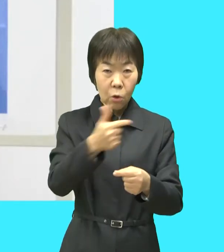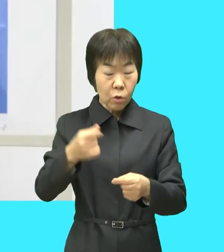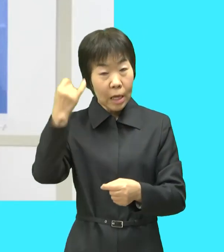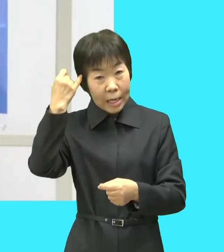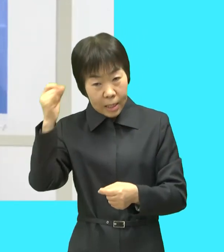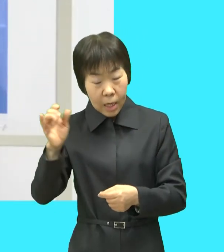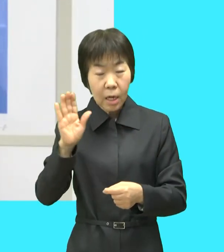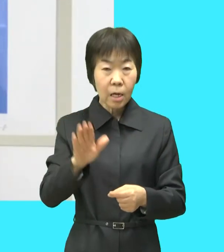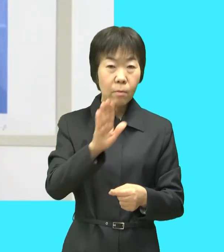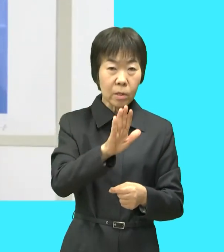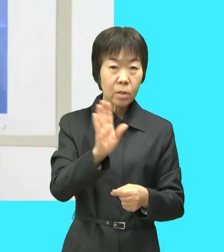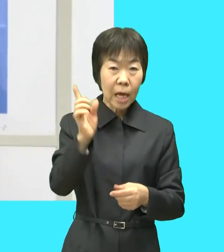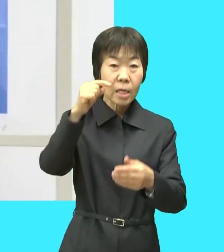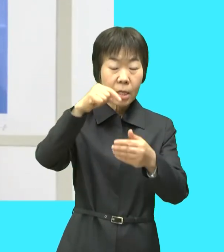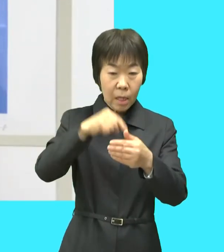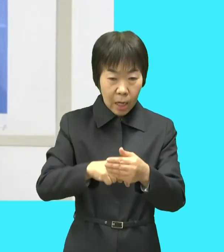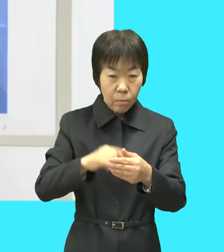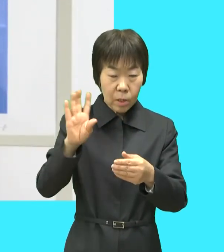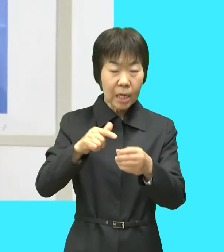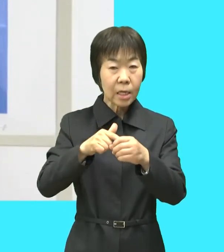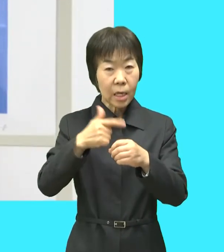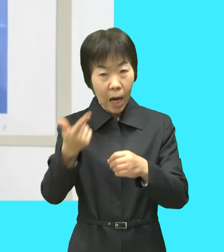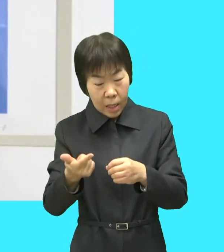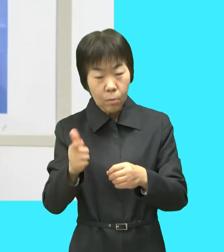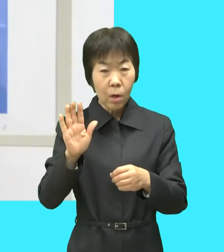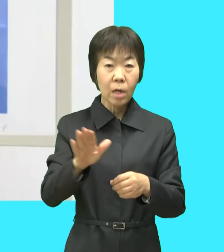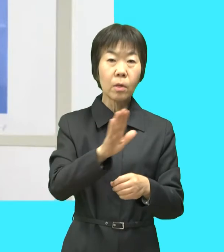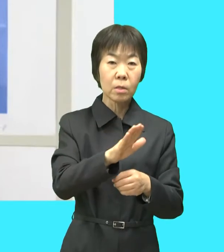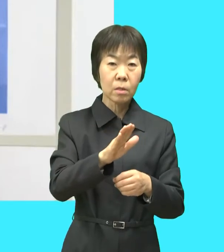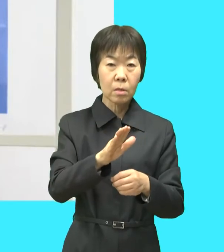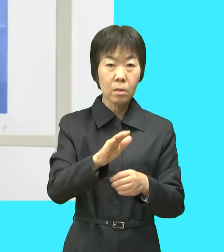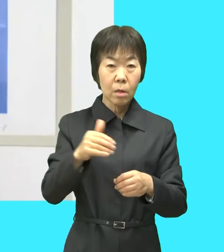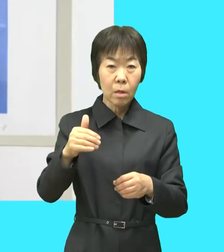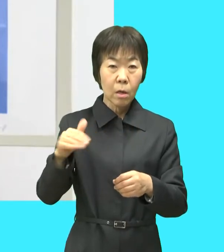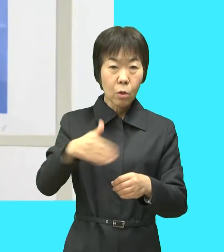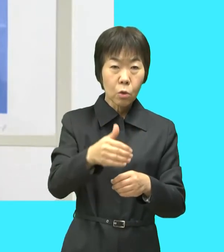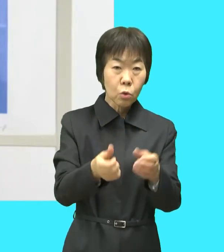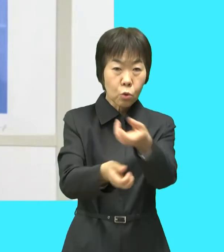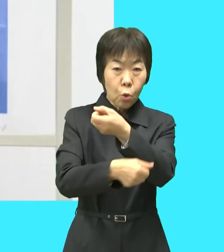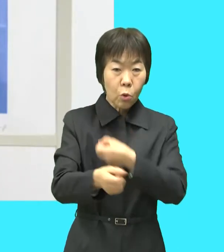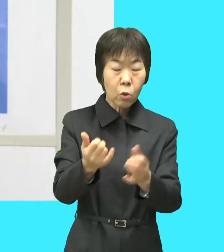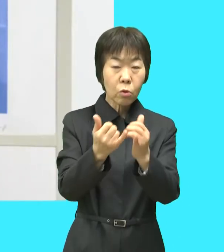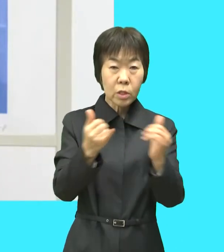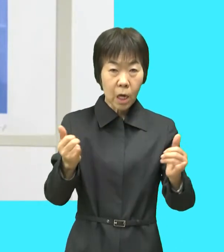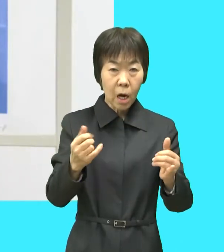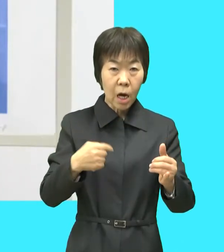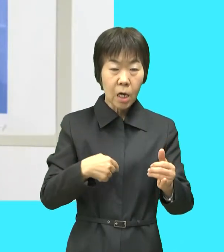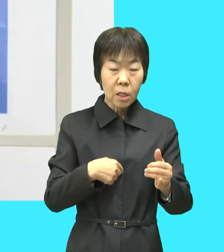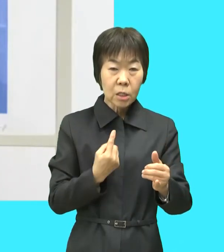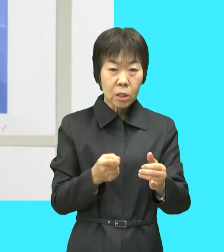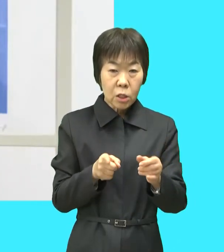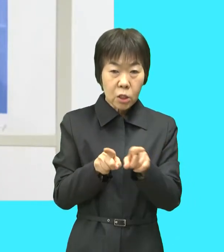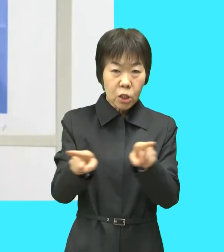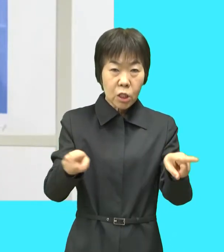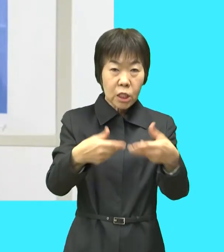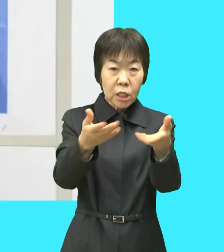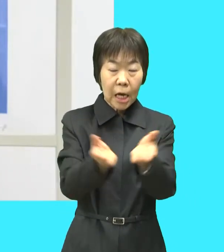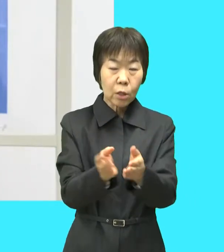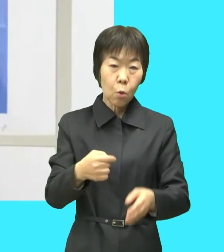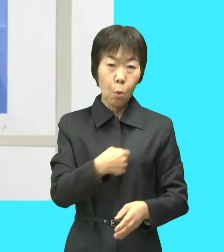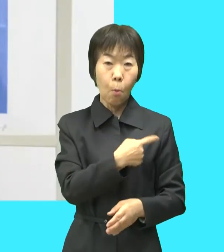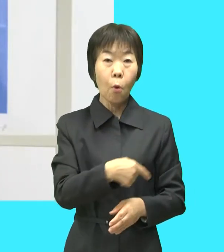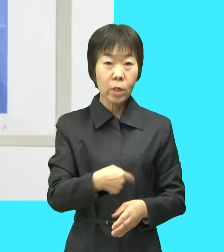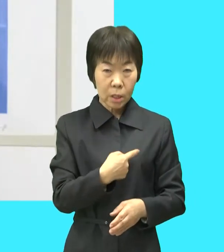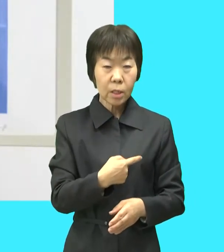ります。県内においても県外においても、でまた漁業者の皆さんの思い、立地自治体の思い、こ